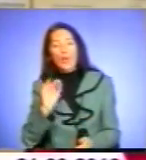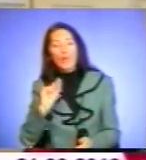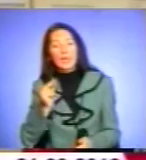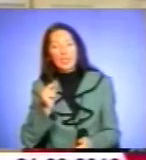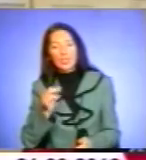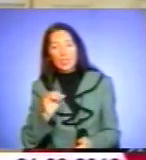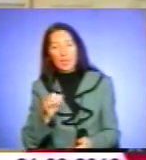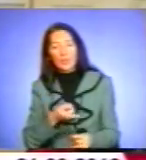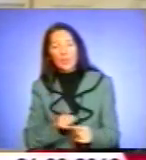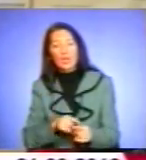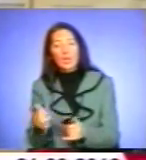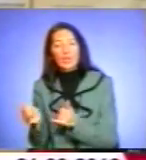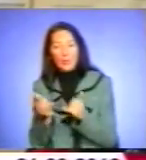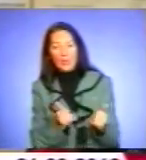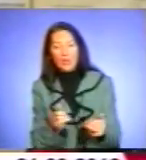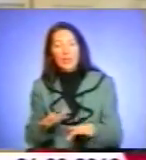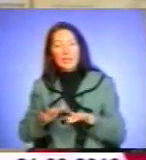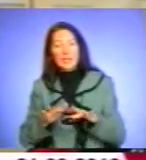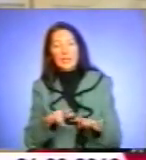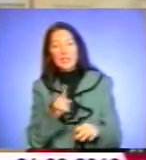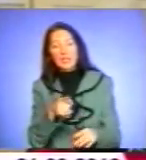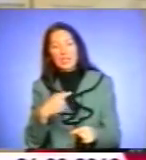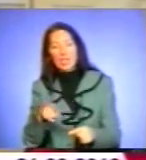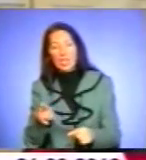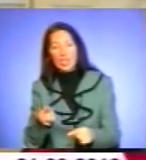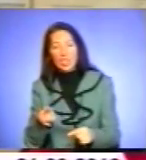які забезпечували діяльність тих чи інших